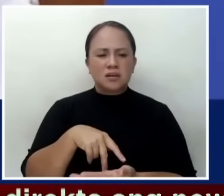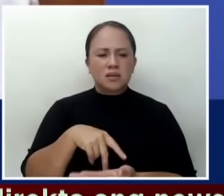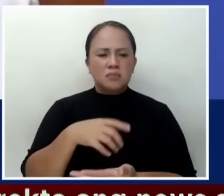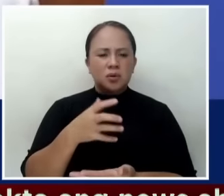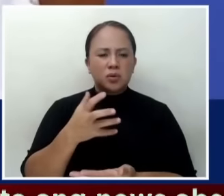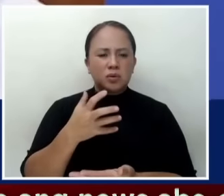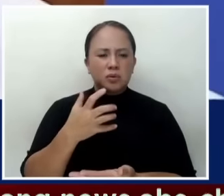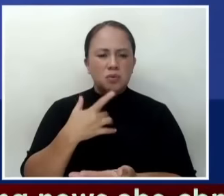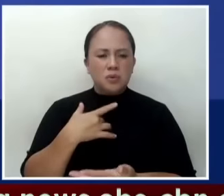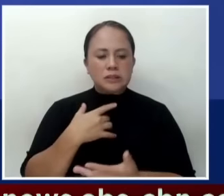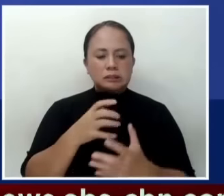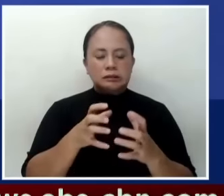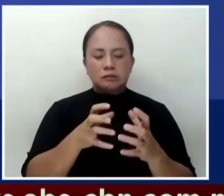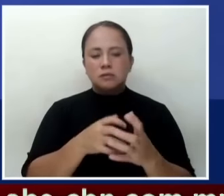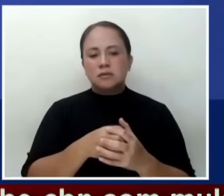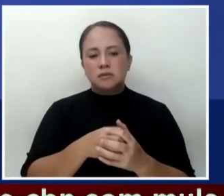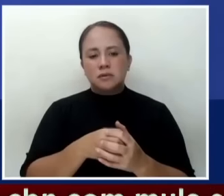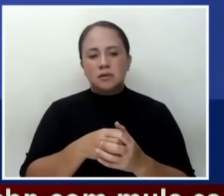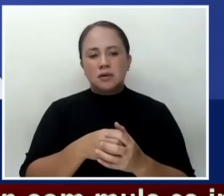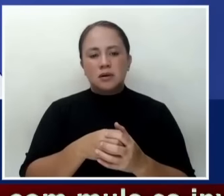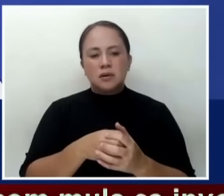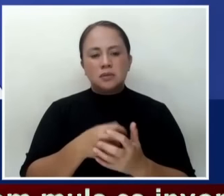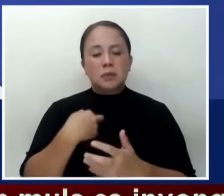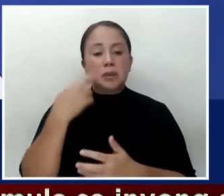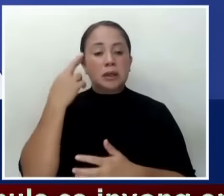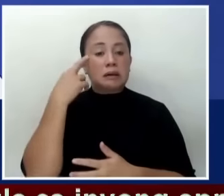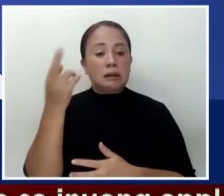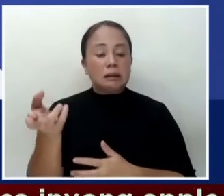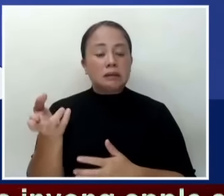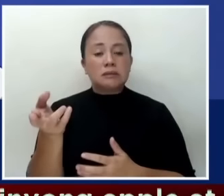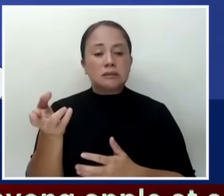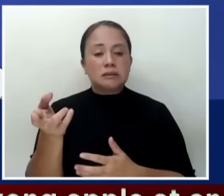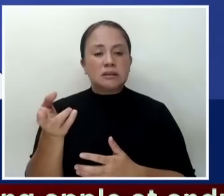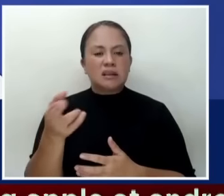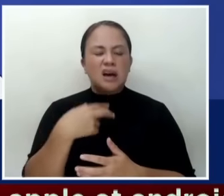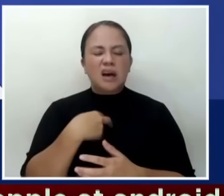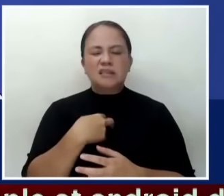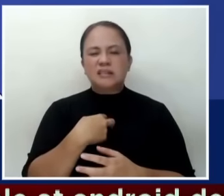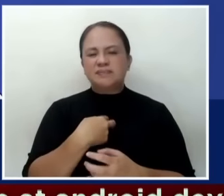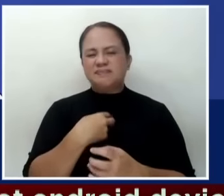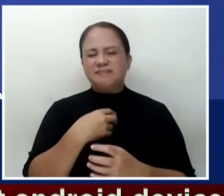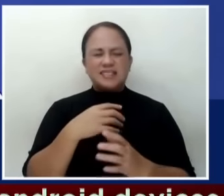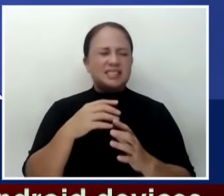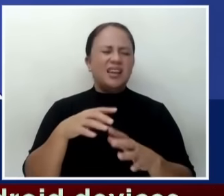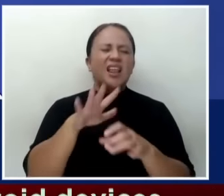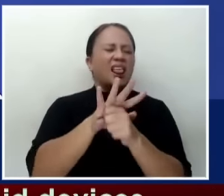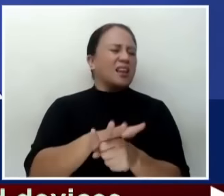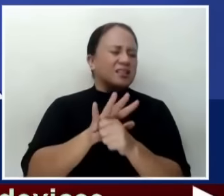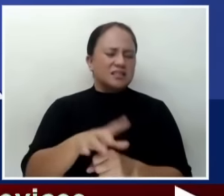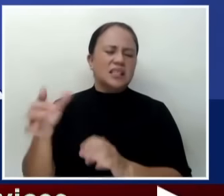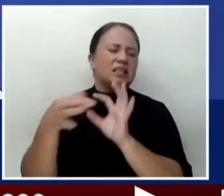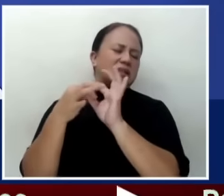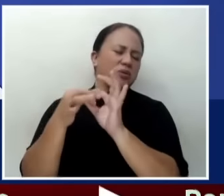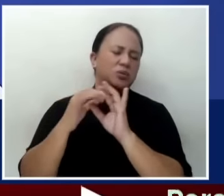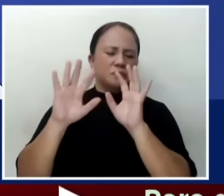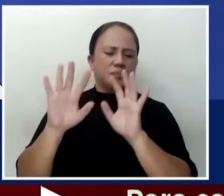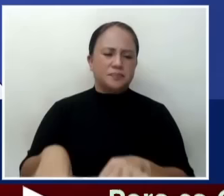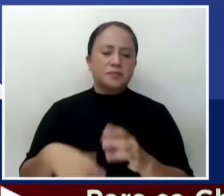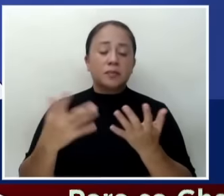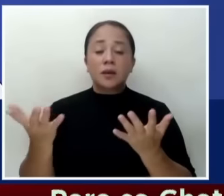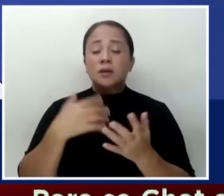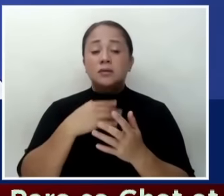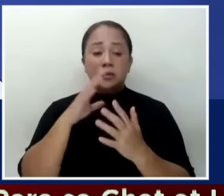ba? I realized toxic na yung relationship. Kung si Duterte